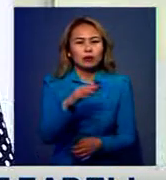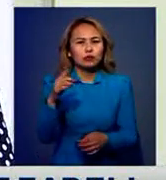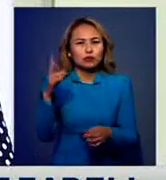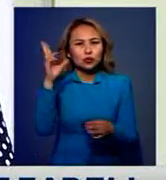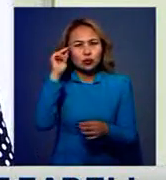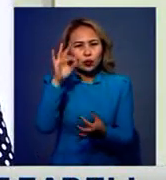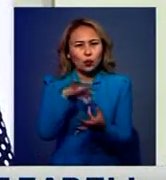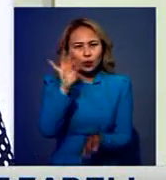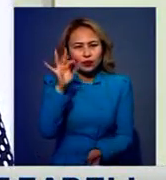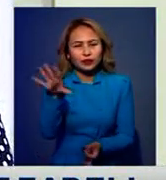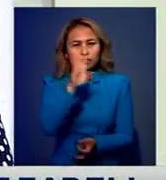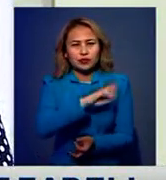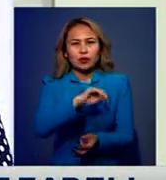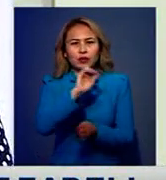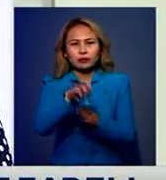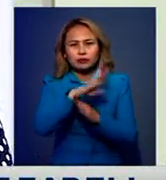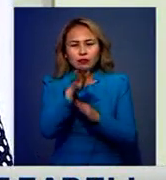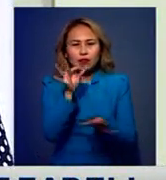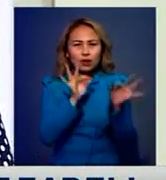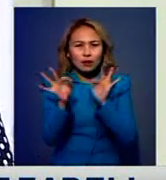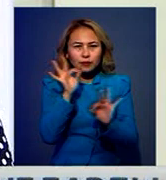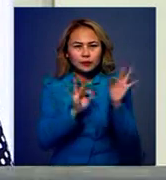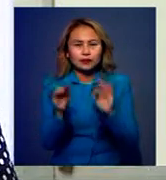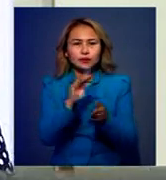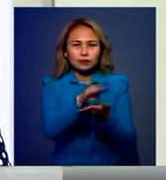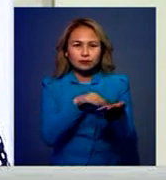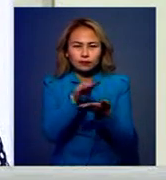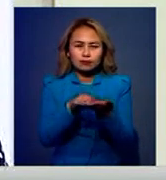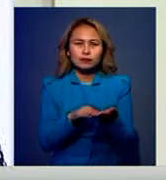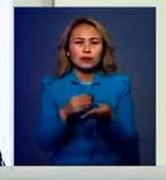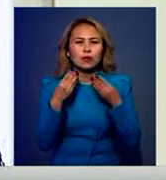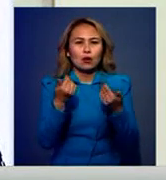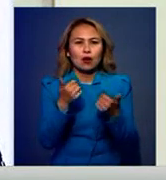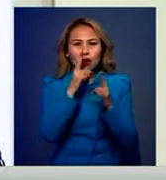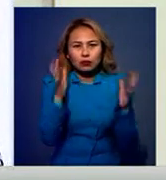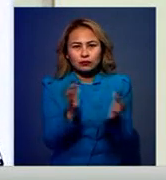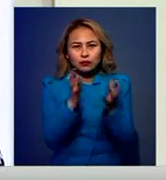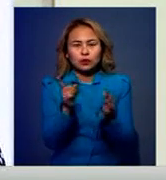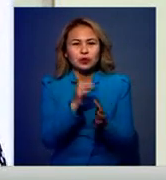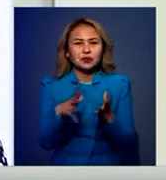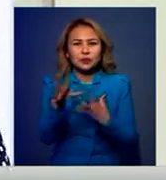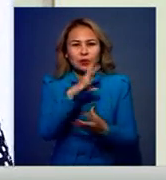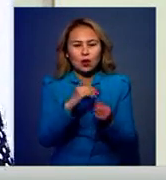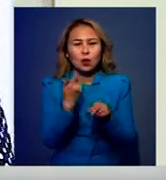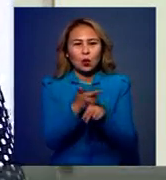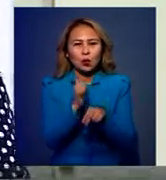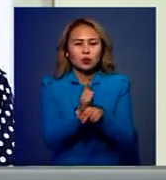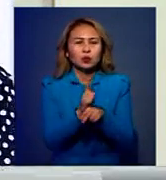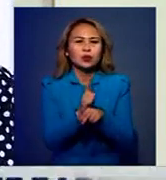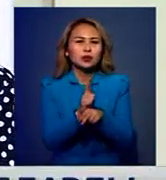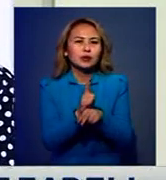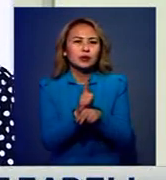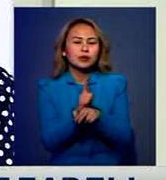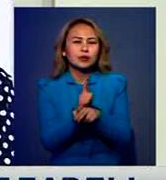мен қамтамасыз етіп, әрқашанда жақсы қарайды. Барлығы да өте ізетпен